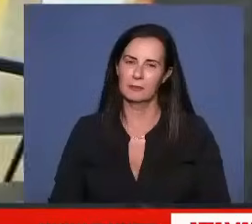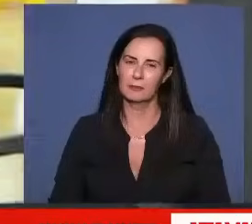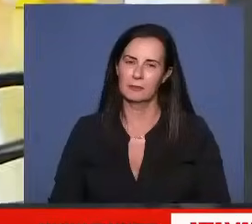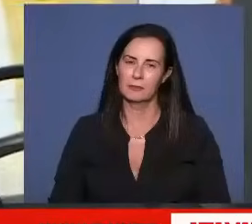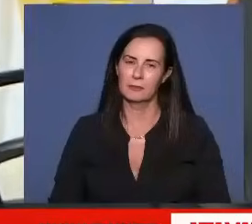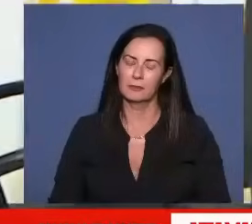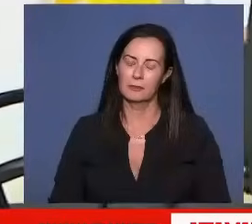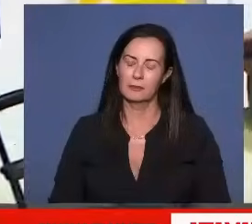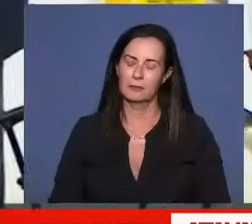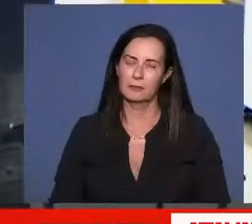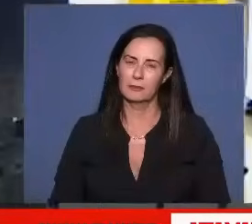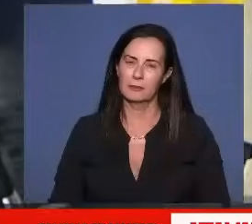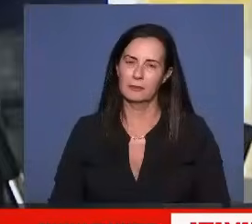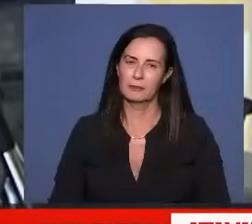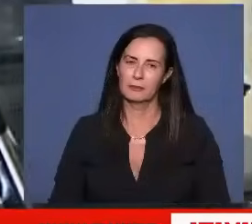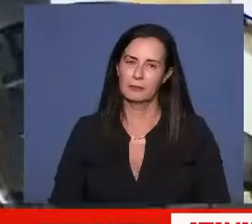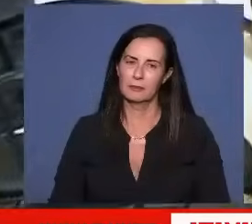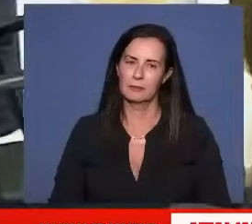וואי, עמיחי. אה?